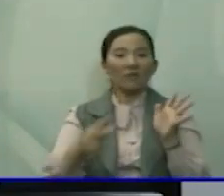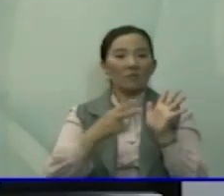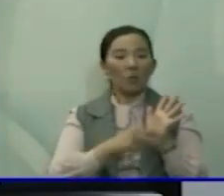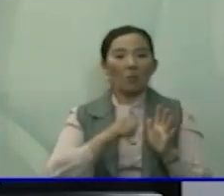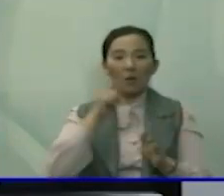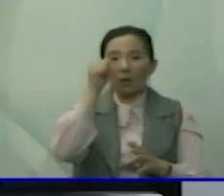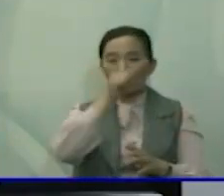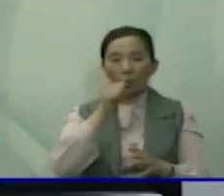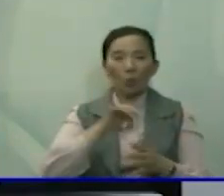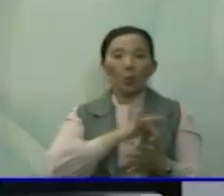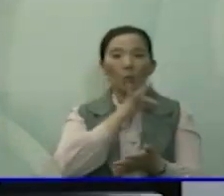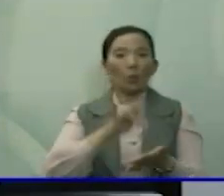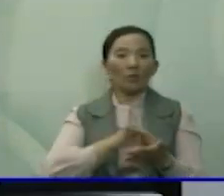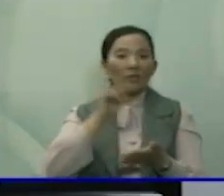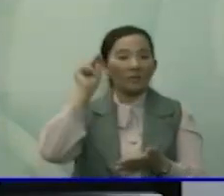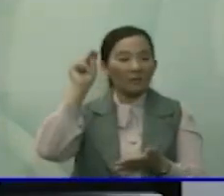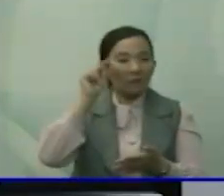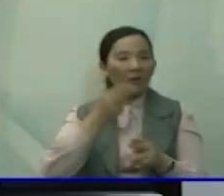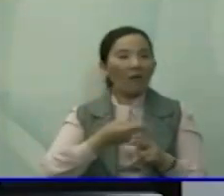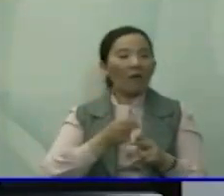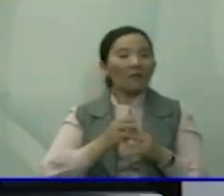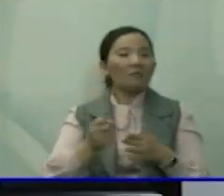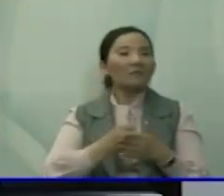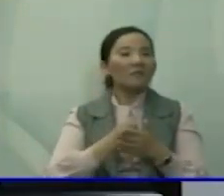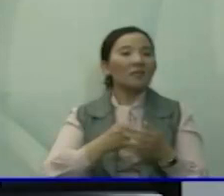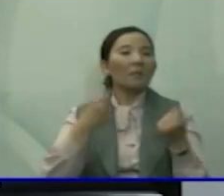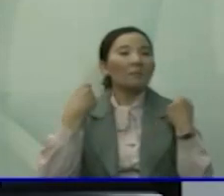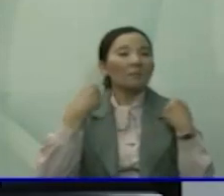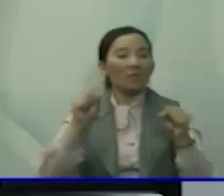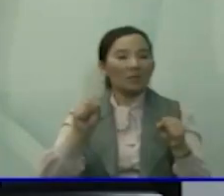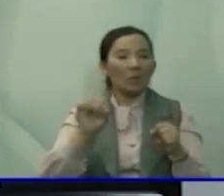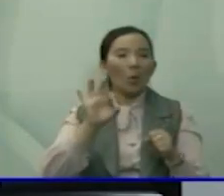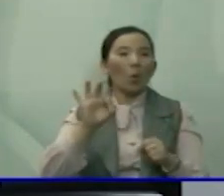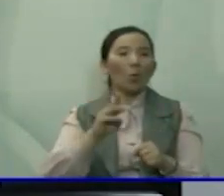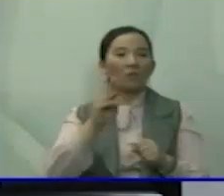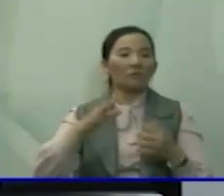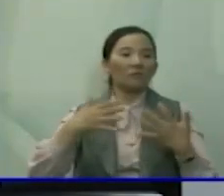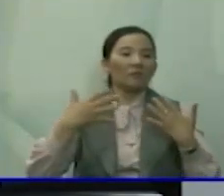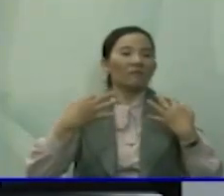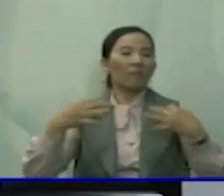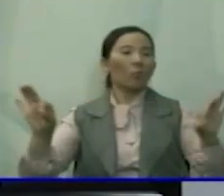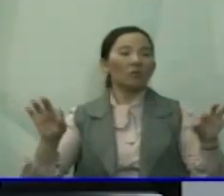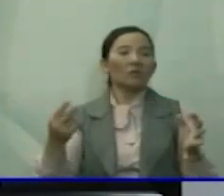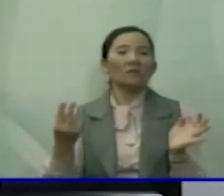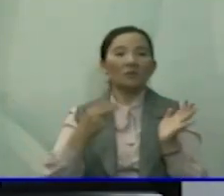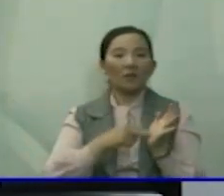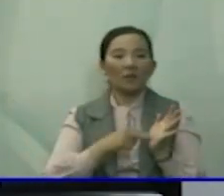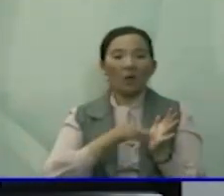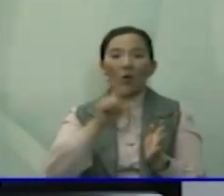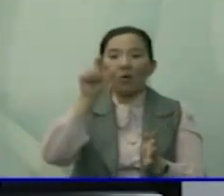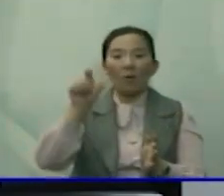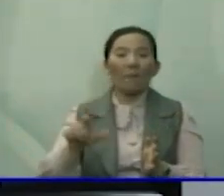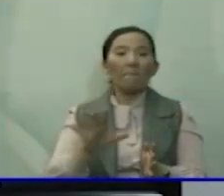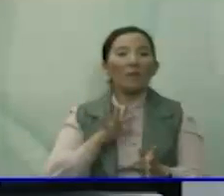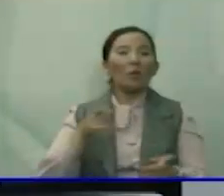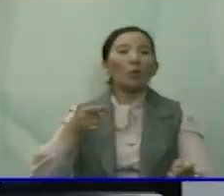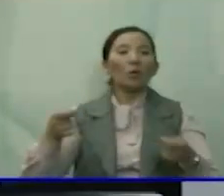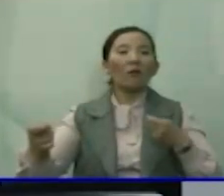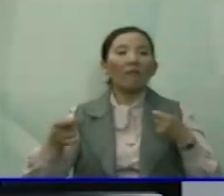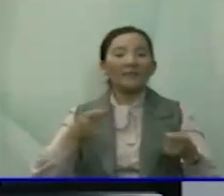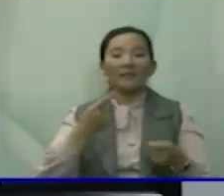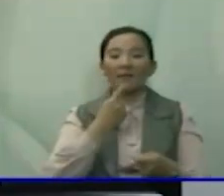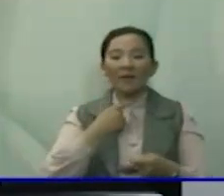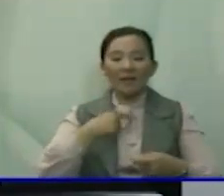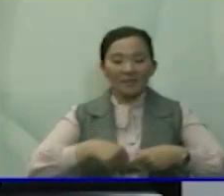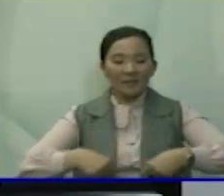китай добился независимости от монголов руководил восстанием красных